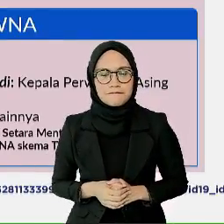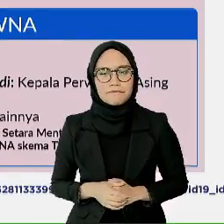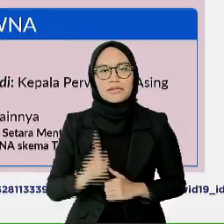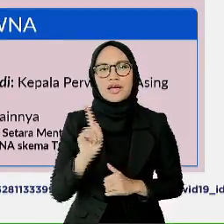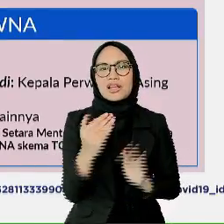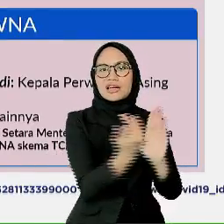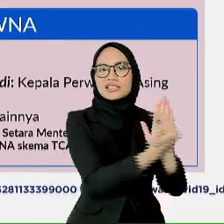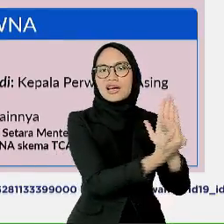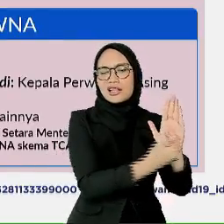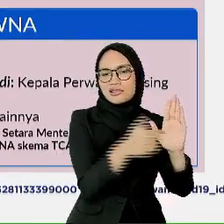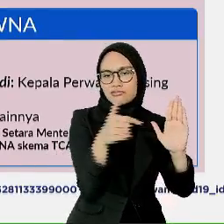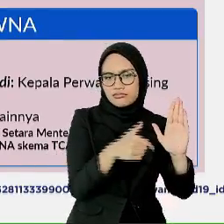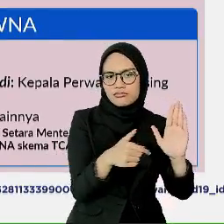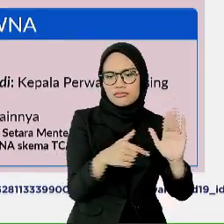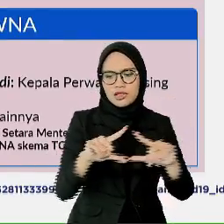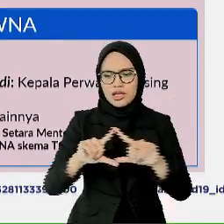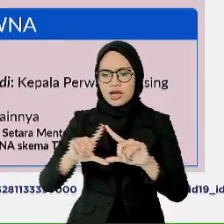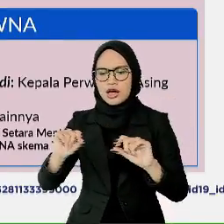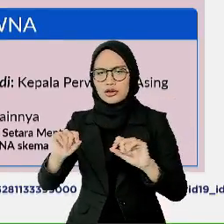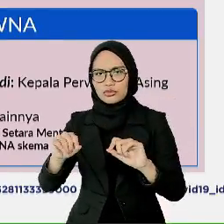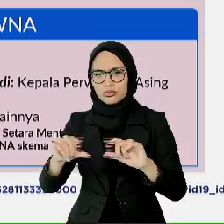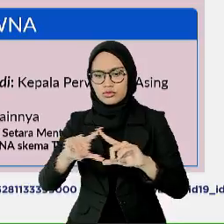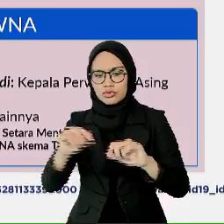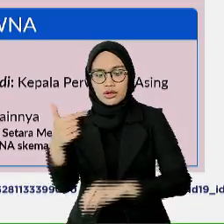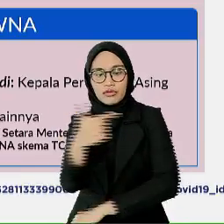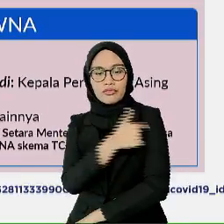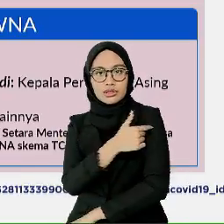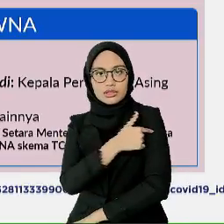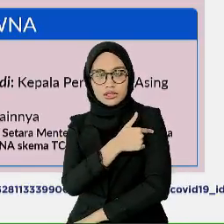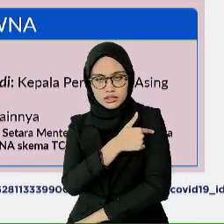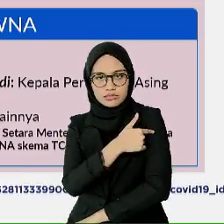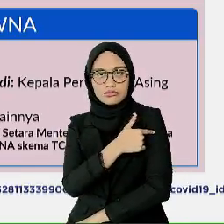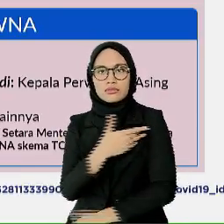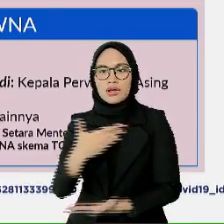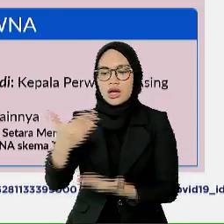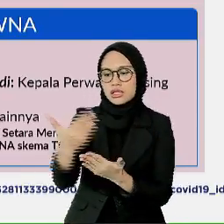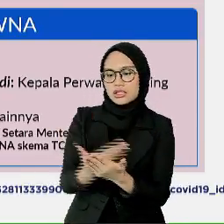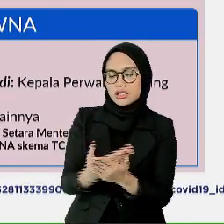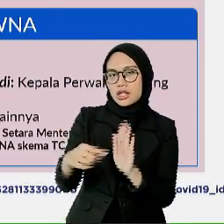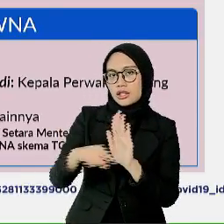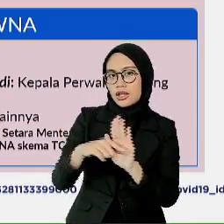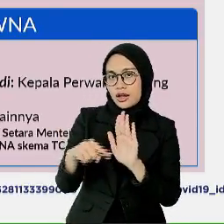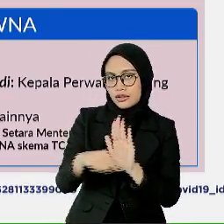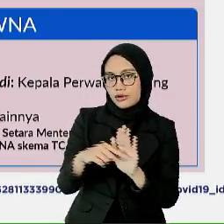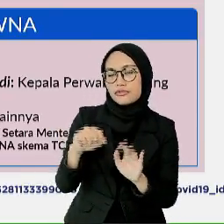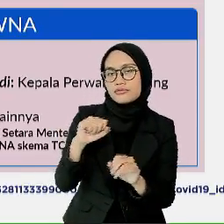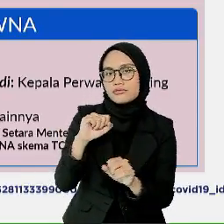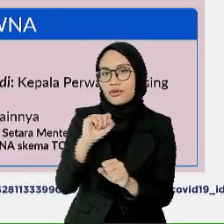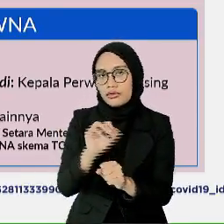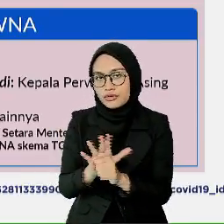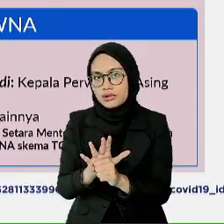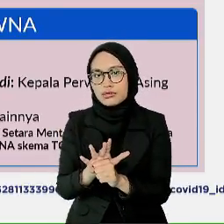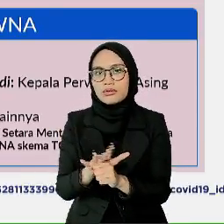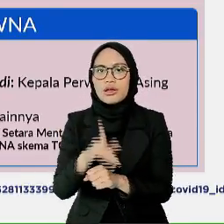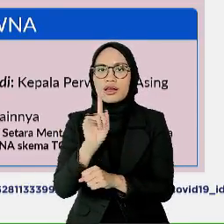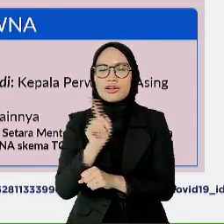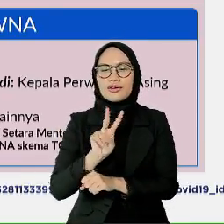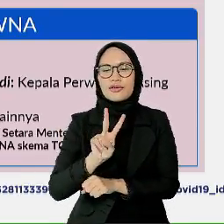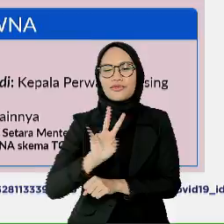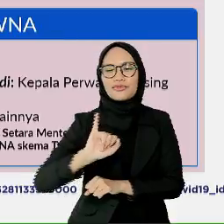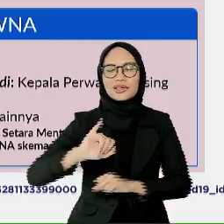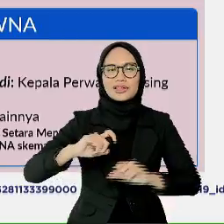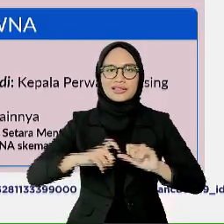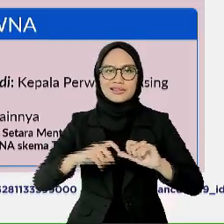administratif perjalanan selain kartu vaksin dan hasil negatif PCR, yaitu dengan visa kunjungan singkat atau izin